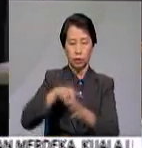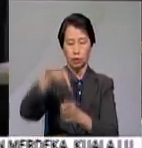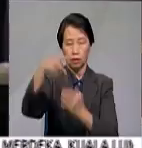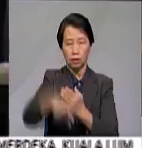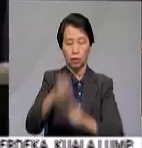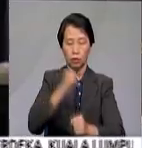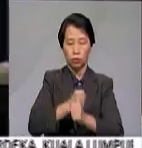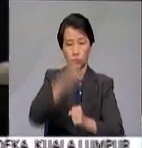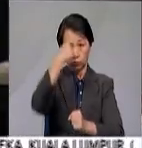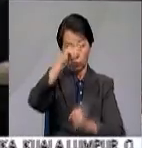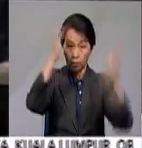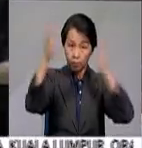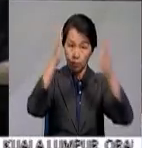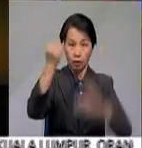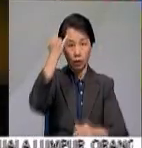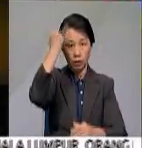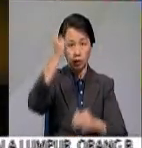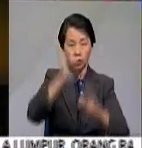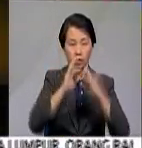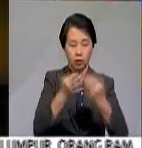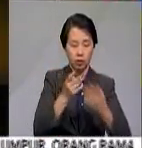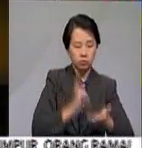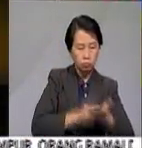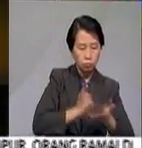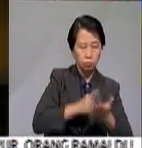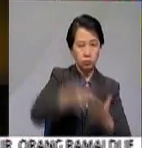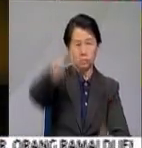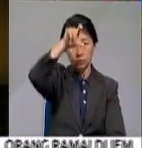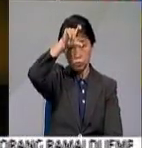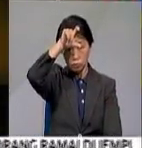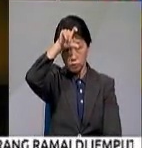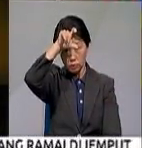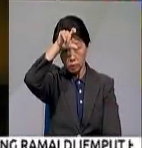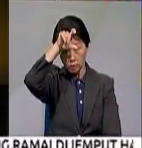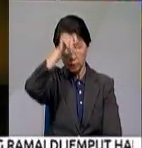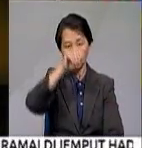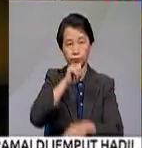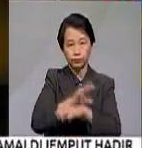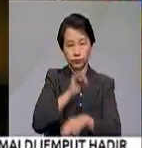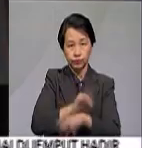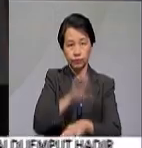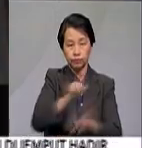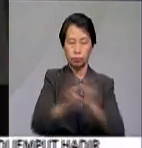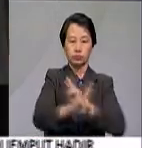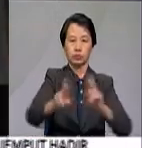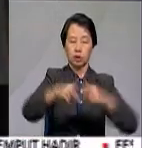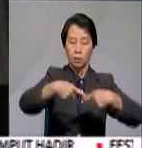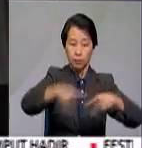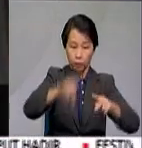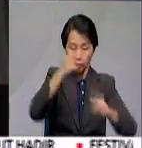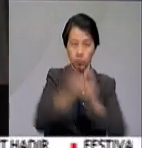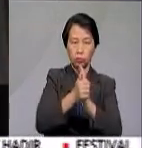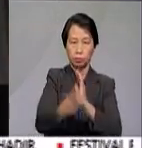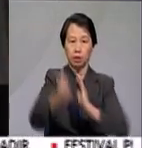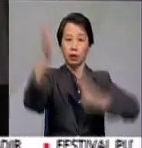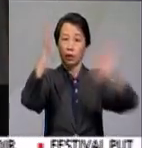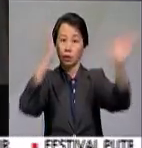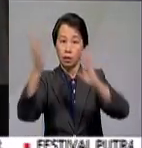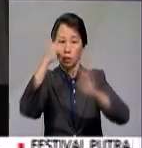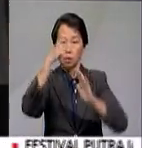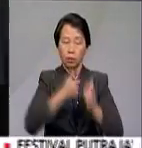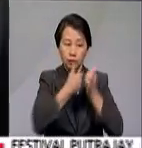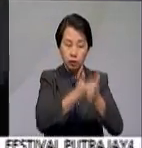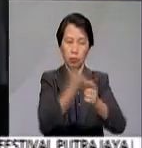for Malaysia, inisiatif firma perunding Turki, Mental HR Consultancy, yang menyediakan peluang kepada bakat-bakat Malaysia untuk